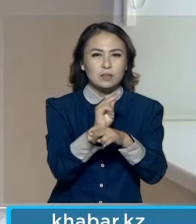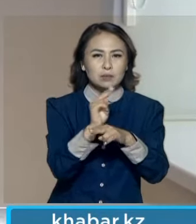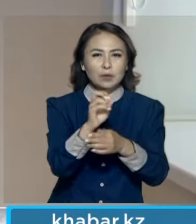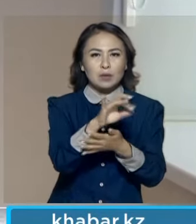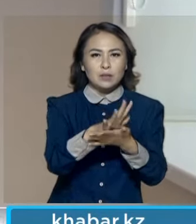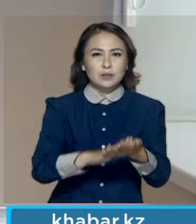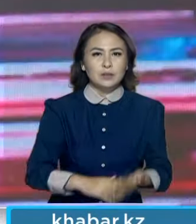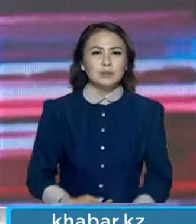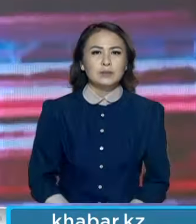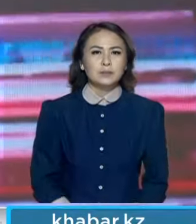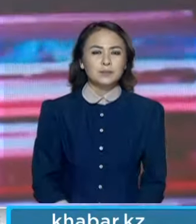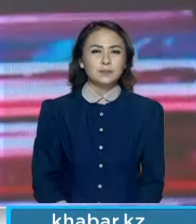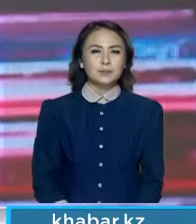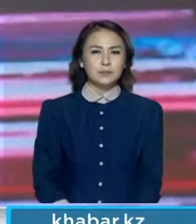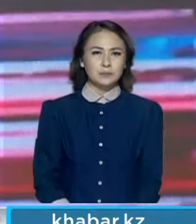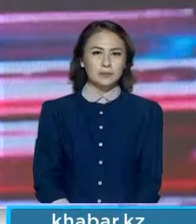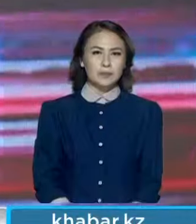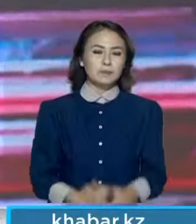көрсетілуде.